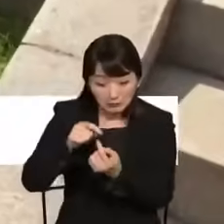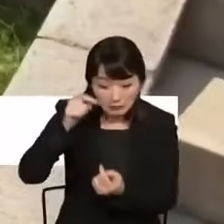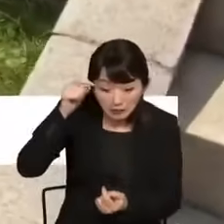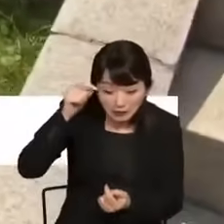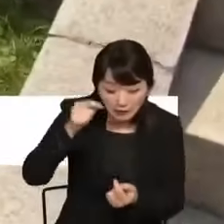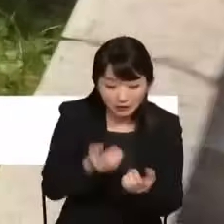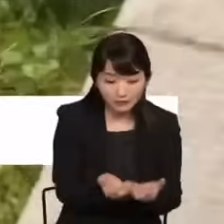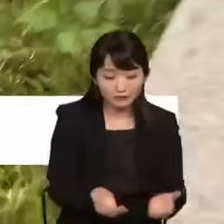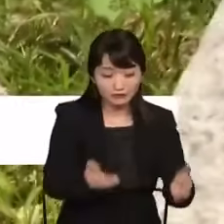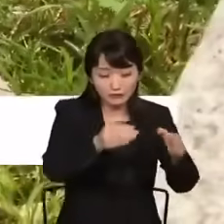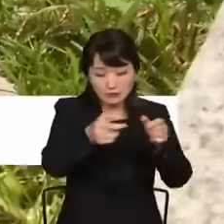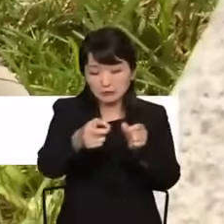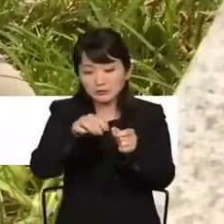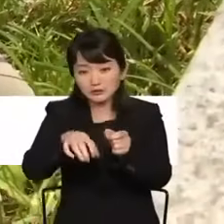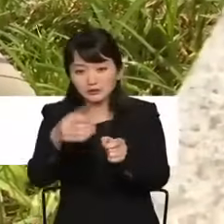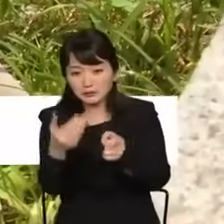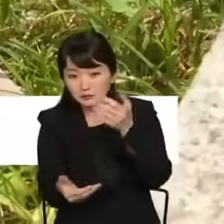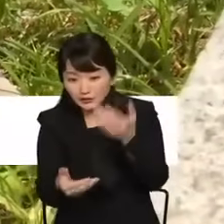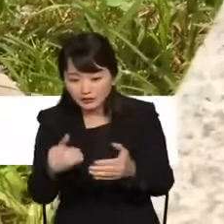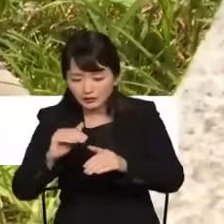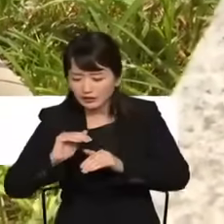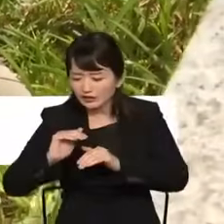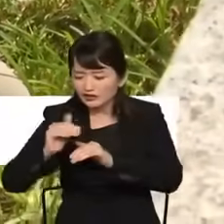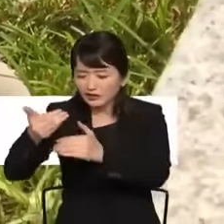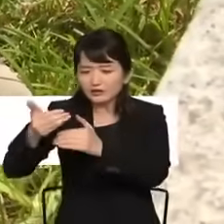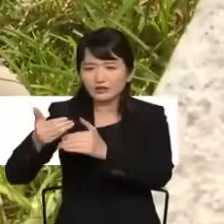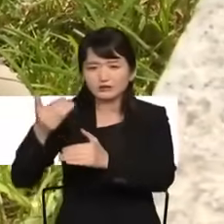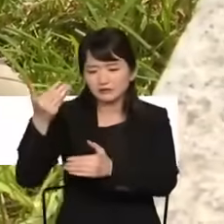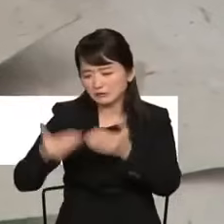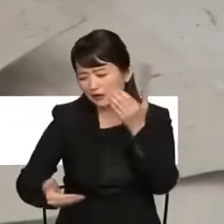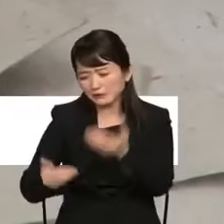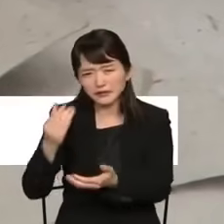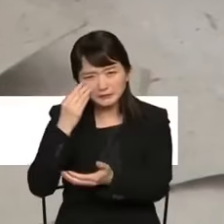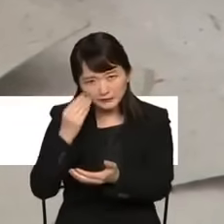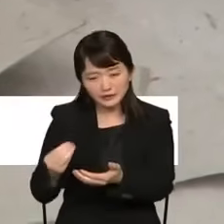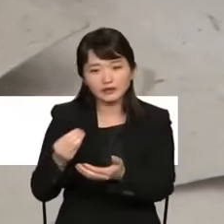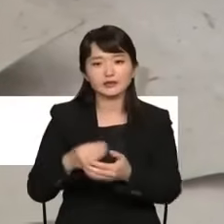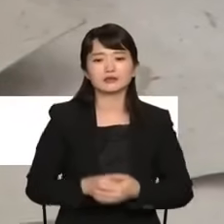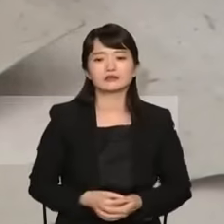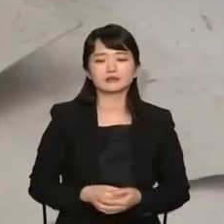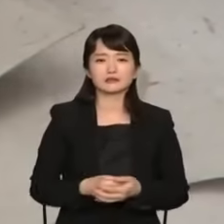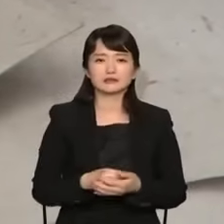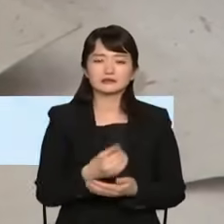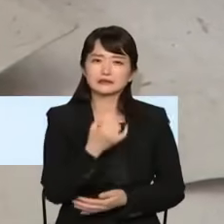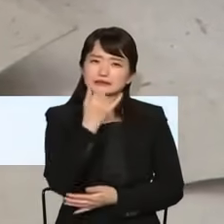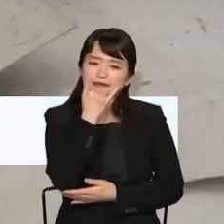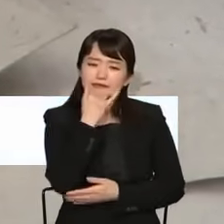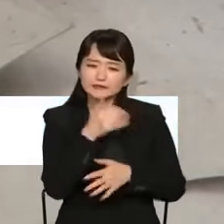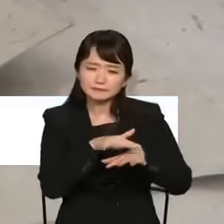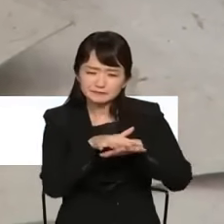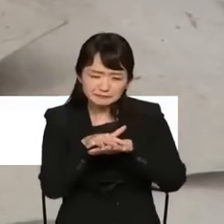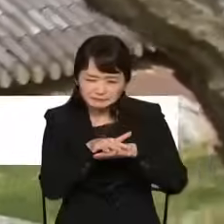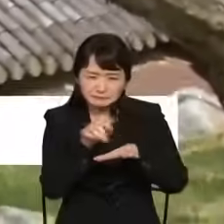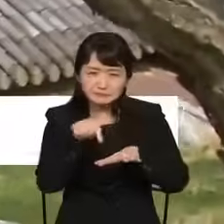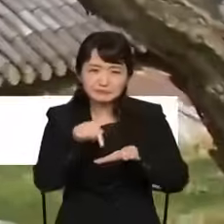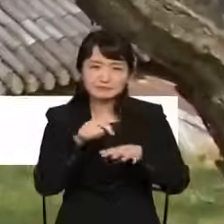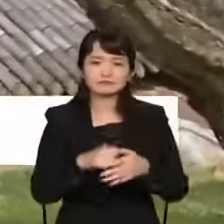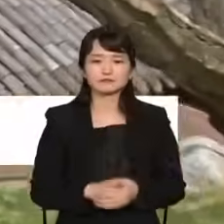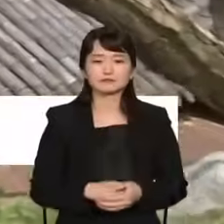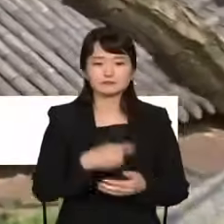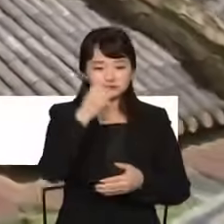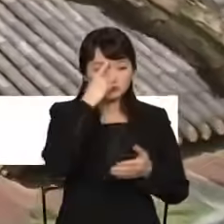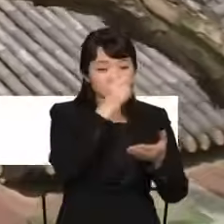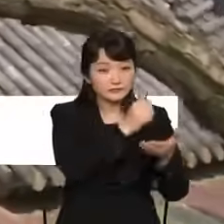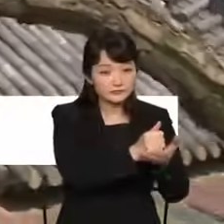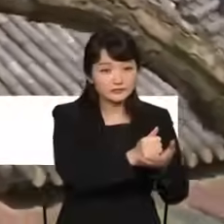장독대 옆에서도 계단에서도 폐지 조각들이 발견됩니다. 옅은 갈색의 마분지입니다. 스님들은